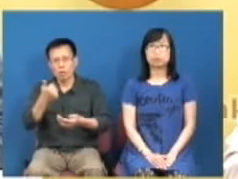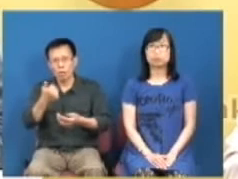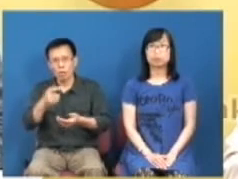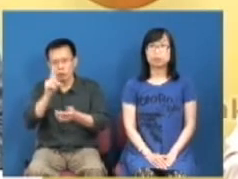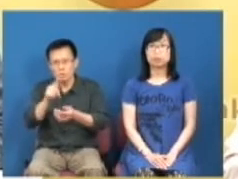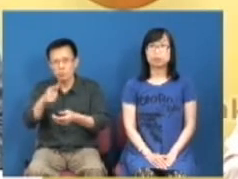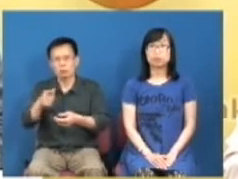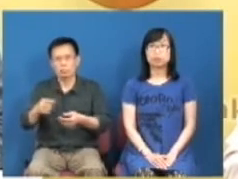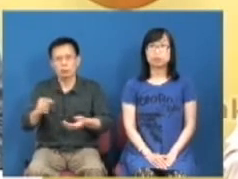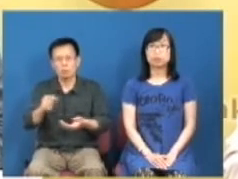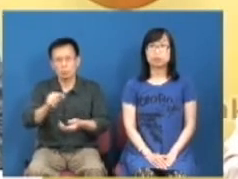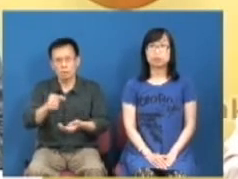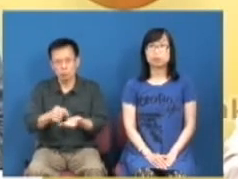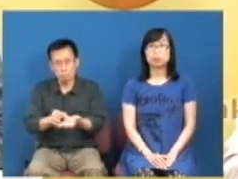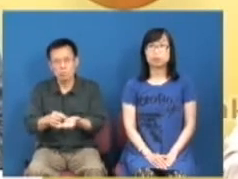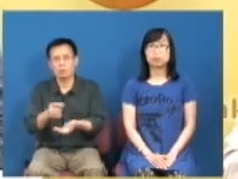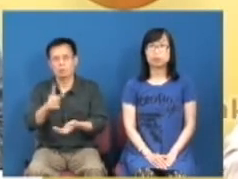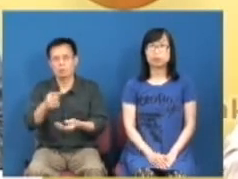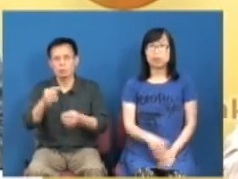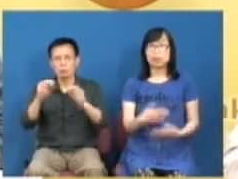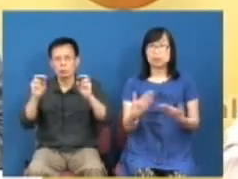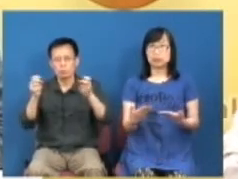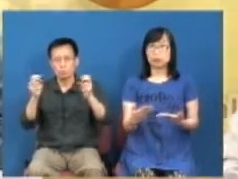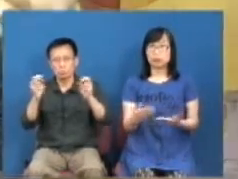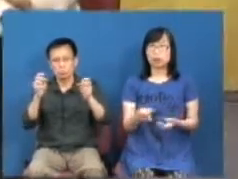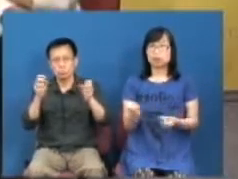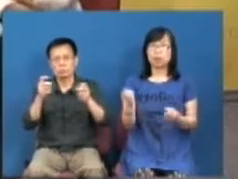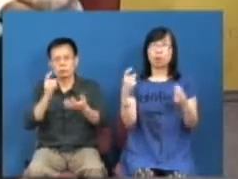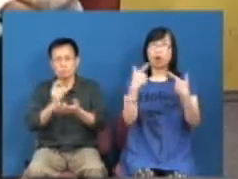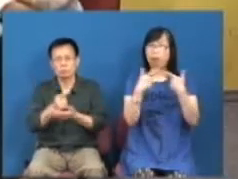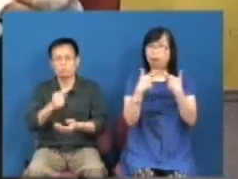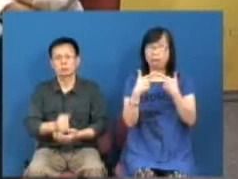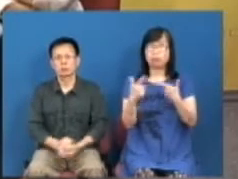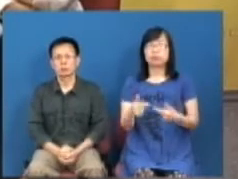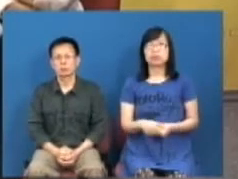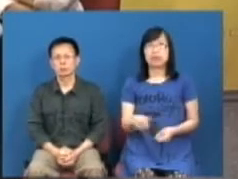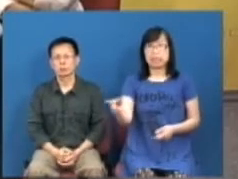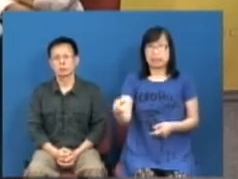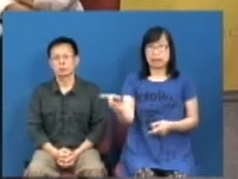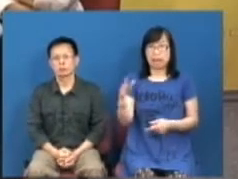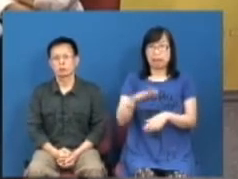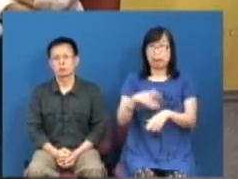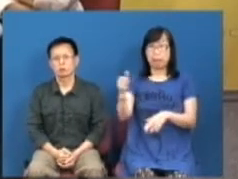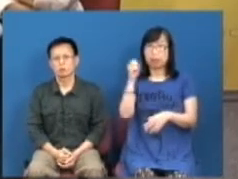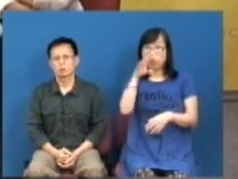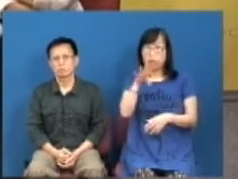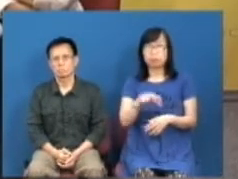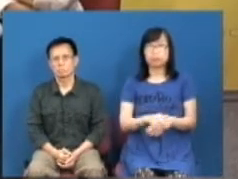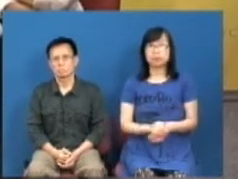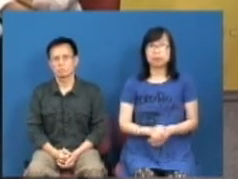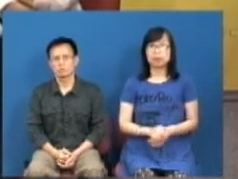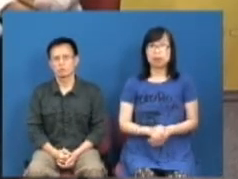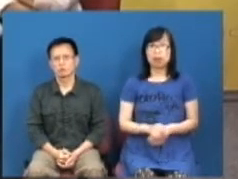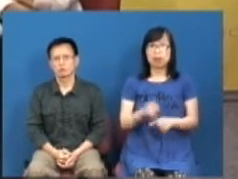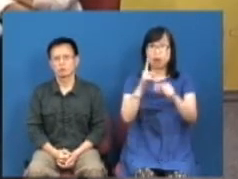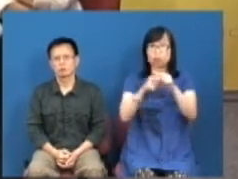都是整個討論的重點、 這個很大爭拗的、即剛才志遠你說過就說是中